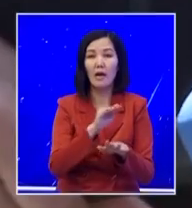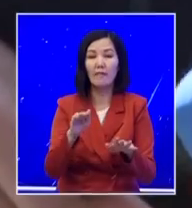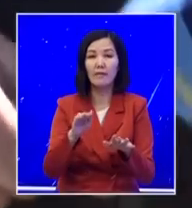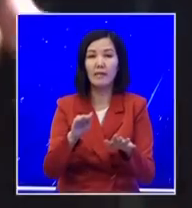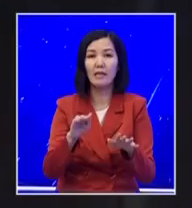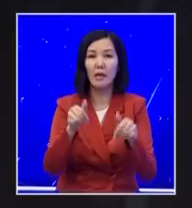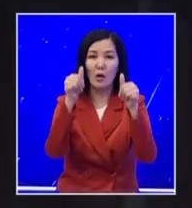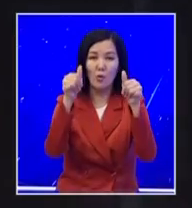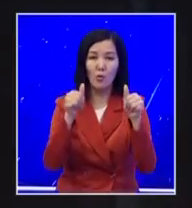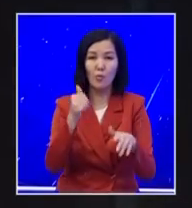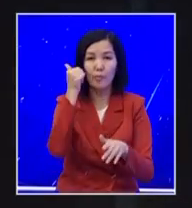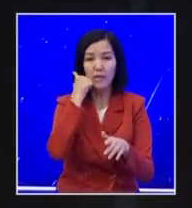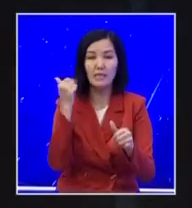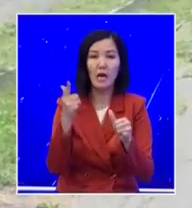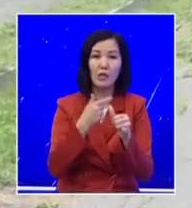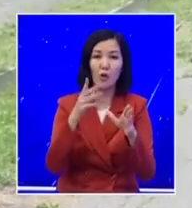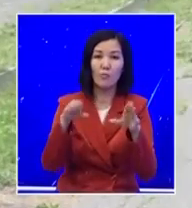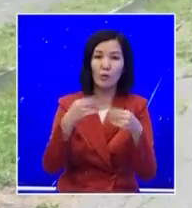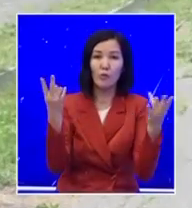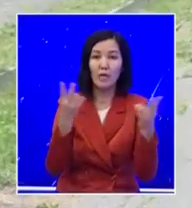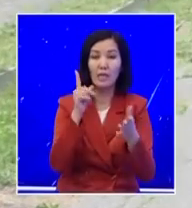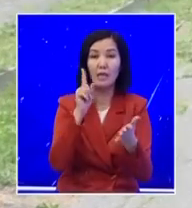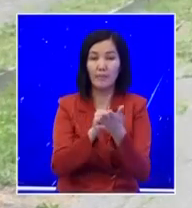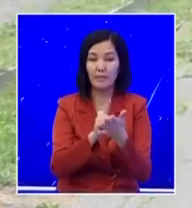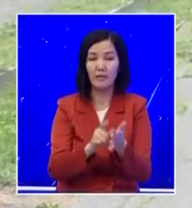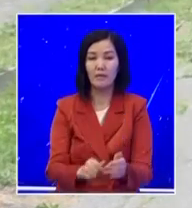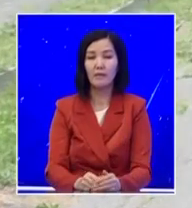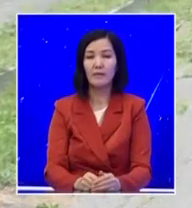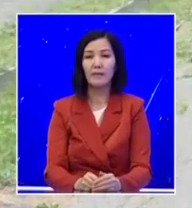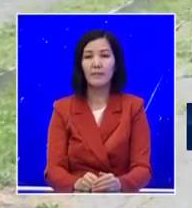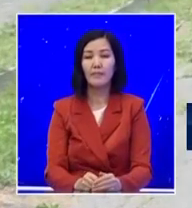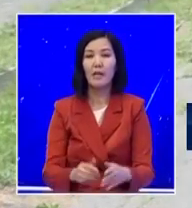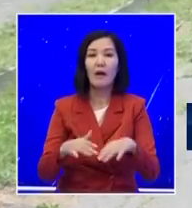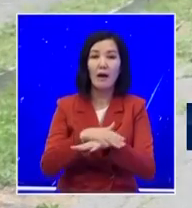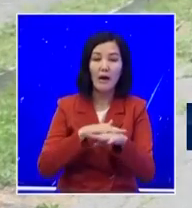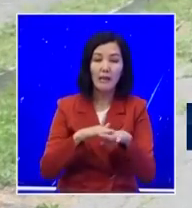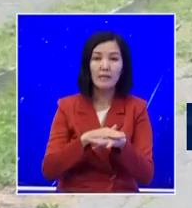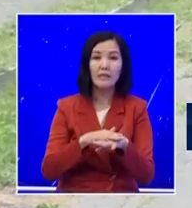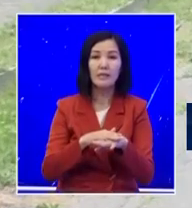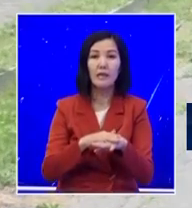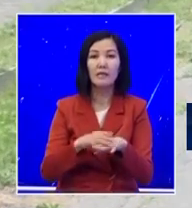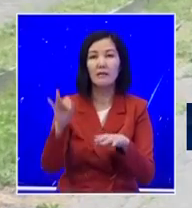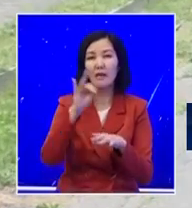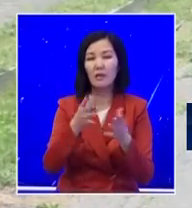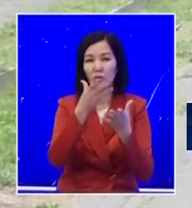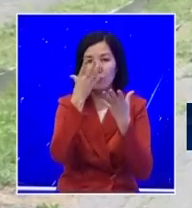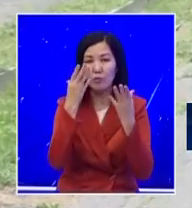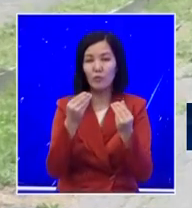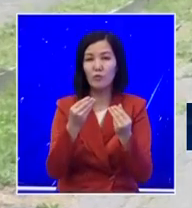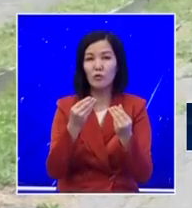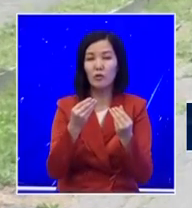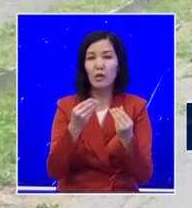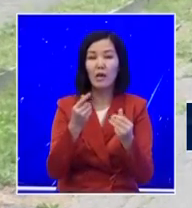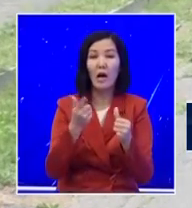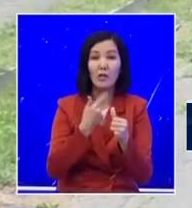қойып, ескі атауын беру керектігін айтады. Тарихтың жадын ұмыттыру үшін, халықтың жадын ұмыттыру үшін, өткен тарихын ұмыттыру үшін сондай саясат жүргізді